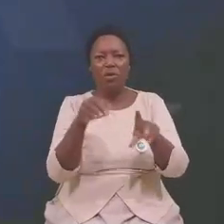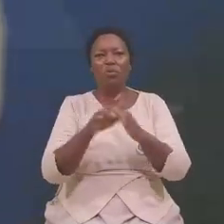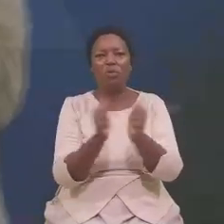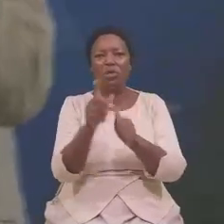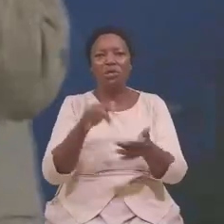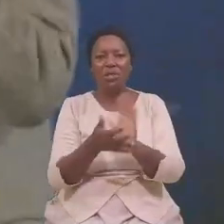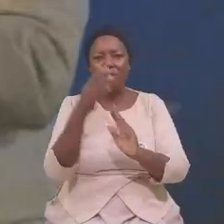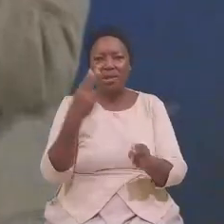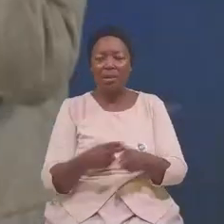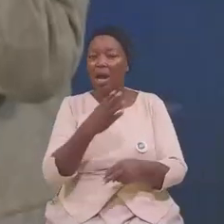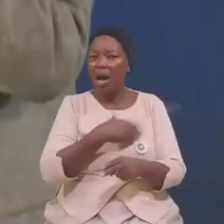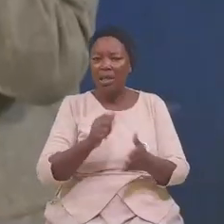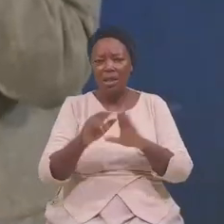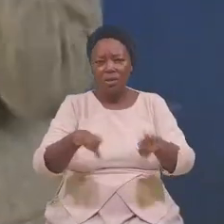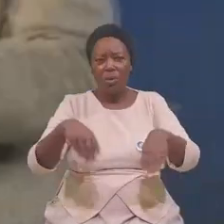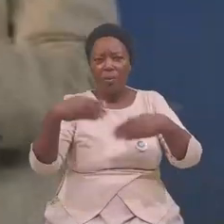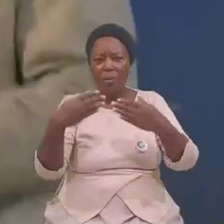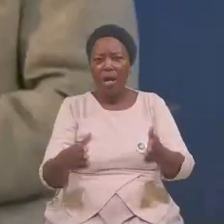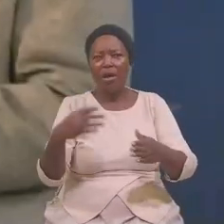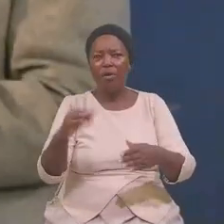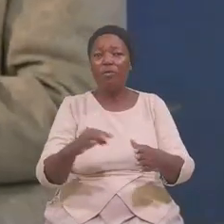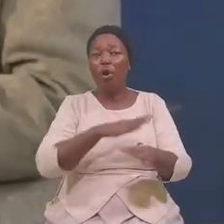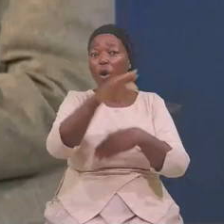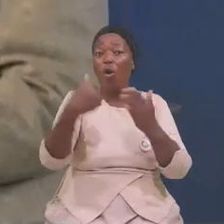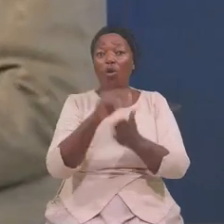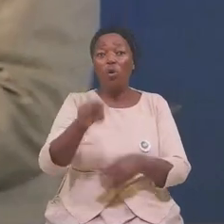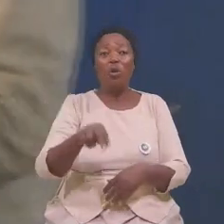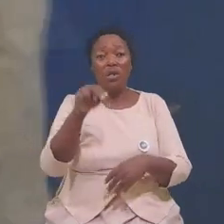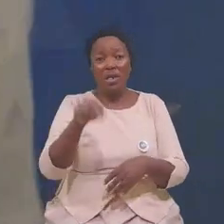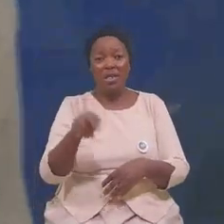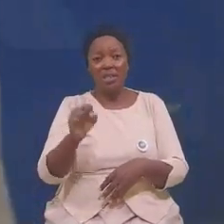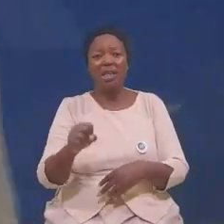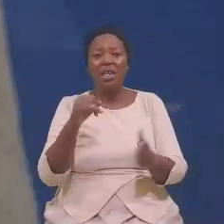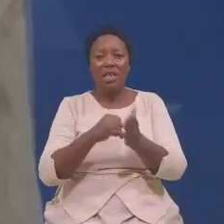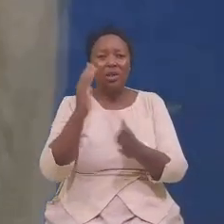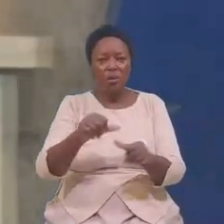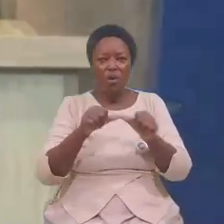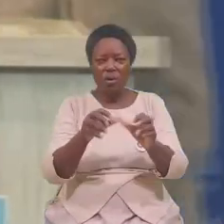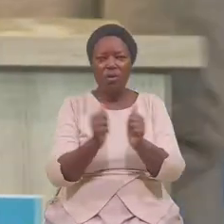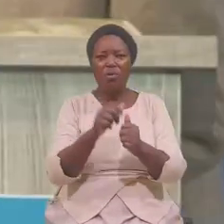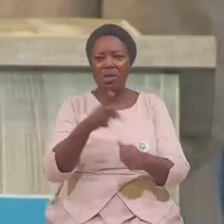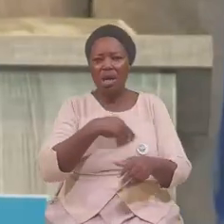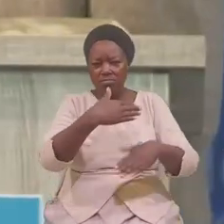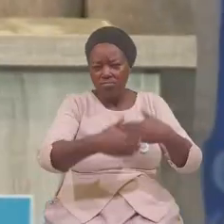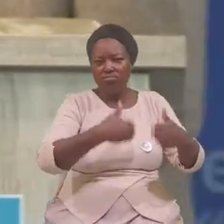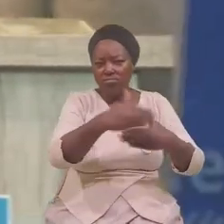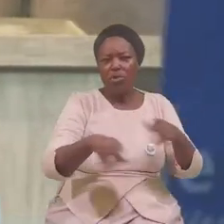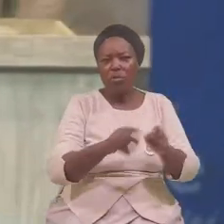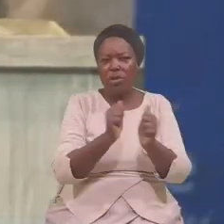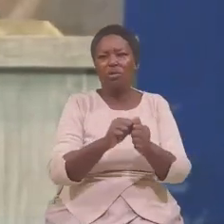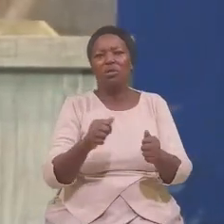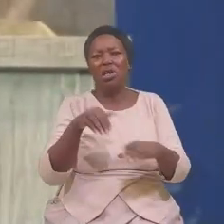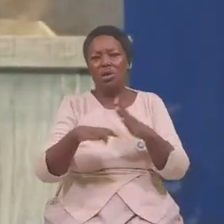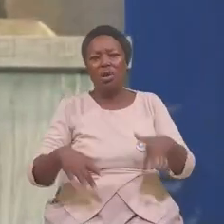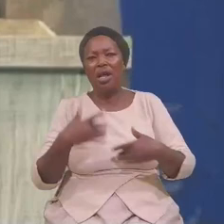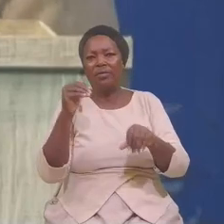Et la provision de tous tes désirs, cela va t'accompagner dans ta vie au nom